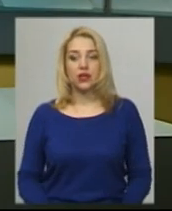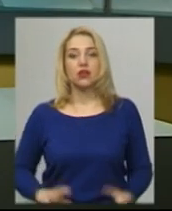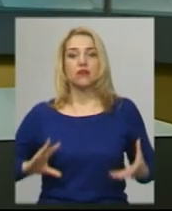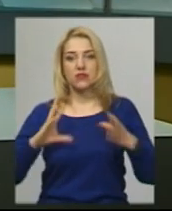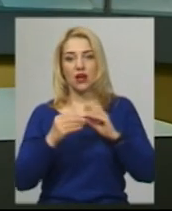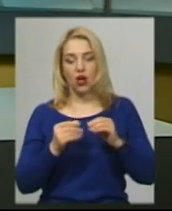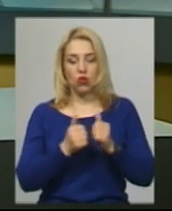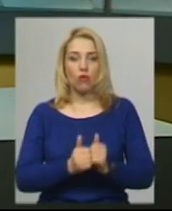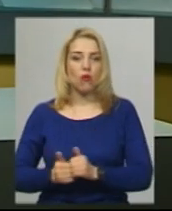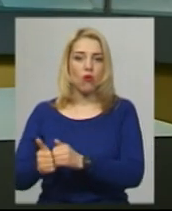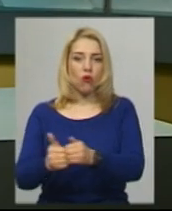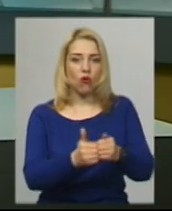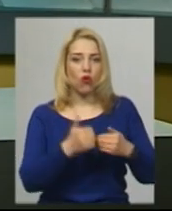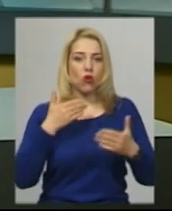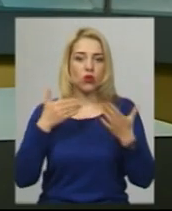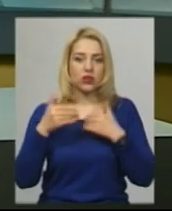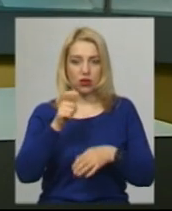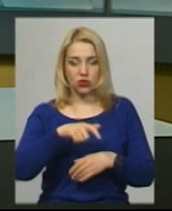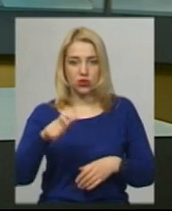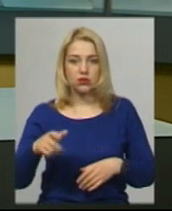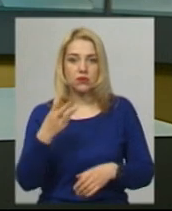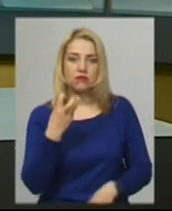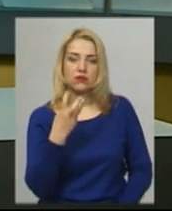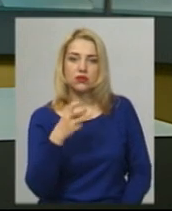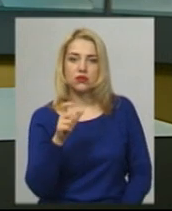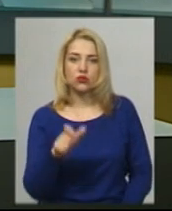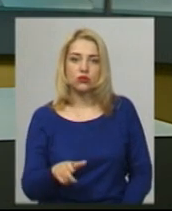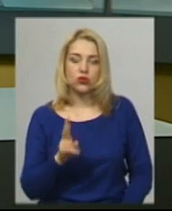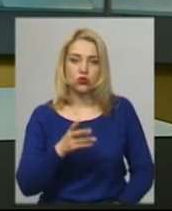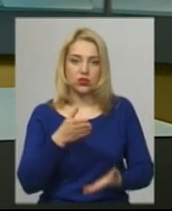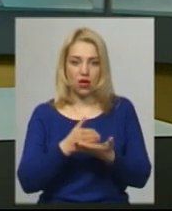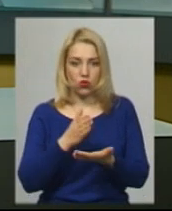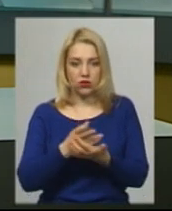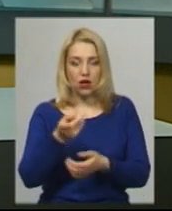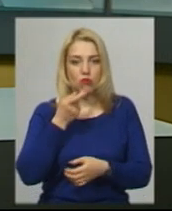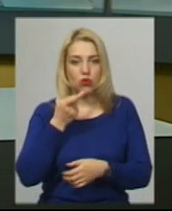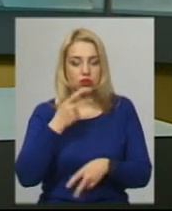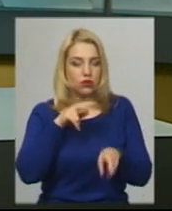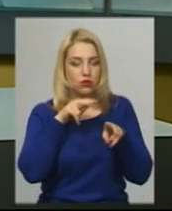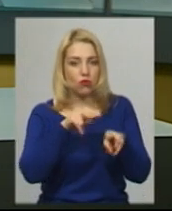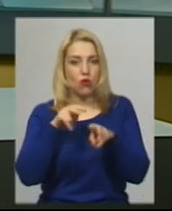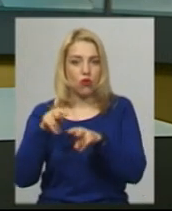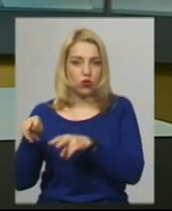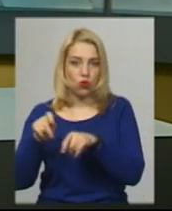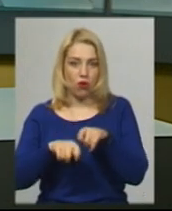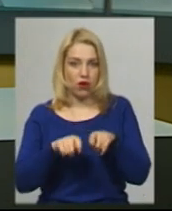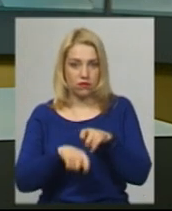Загалом коло контактних осіб жінки склало 300 чоловік, які знаходяться на постійному контролі, каже Роман Примуш.